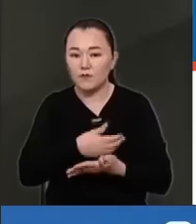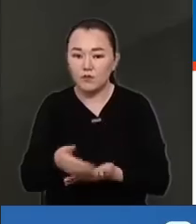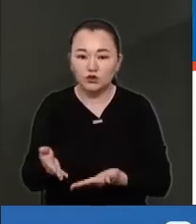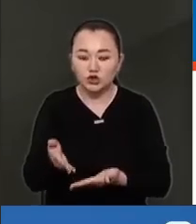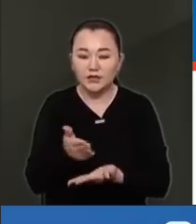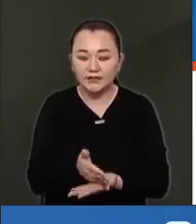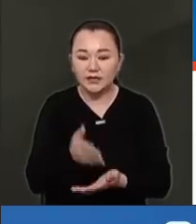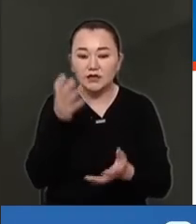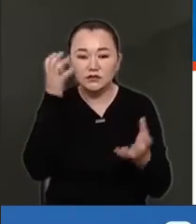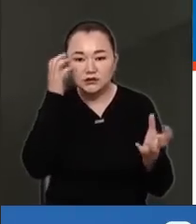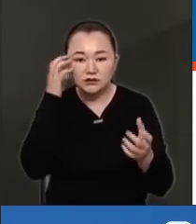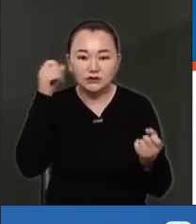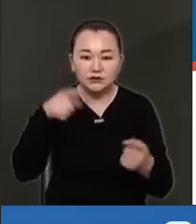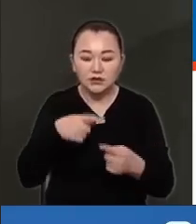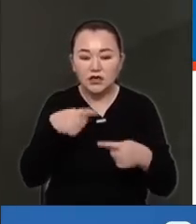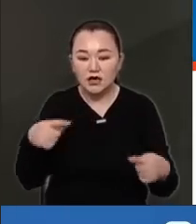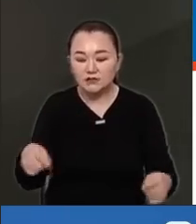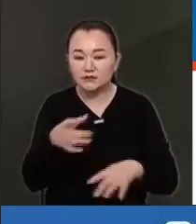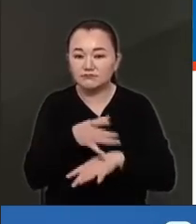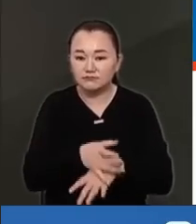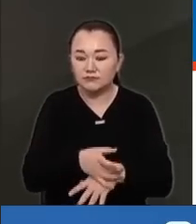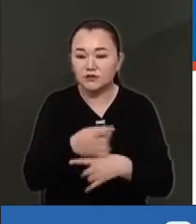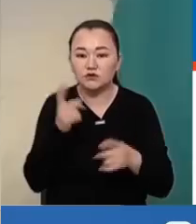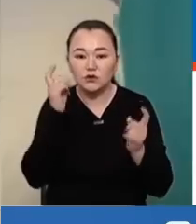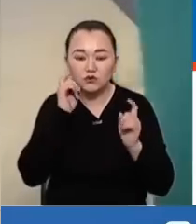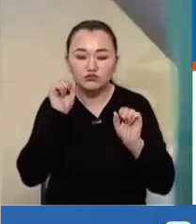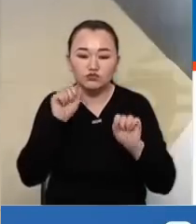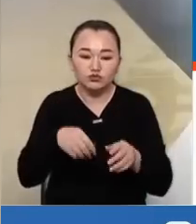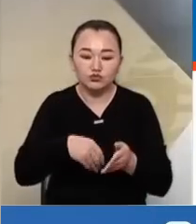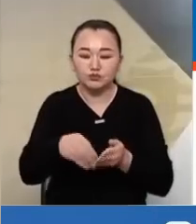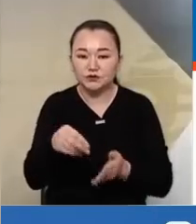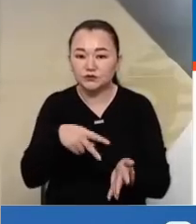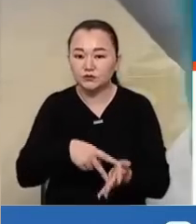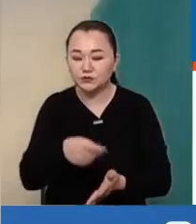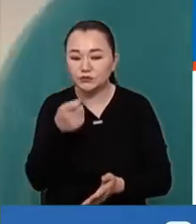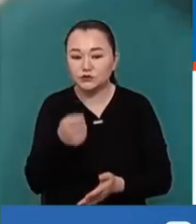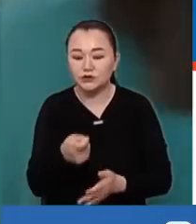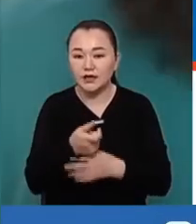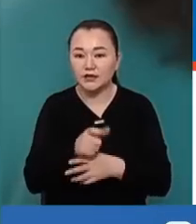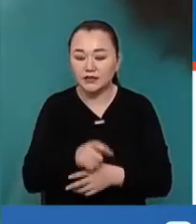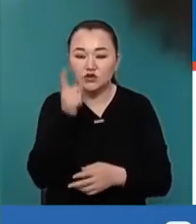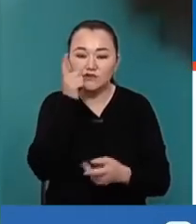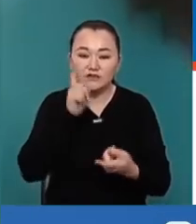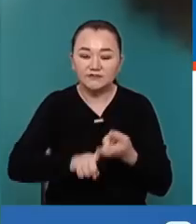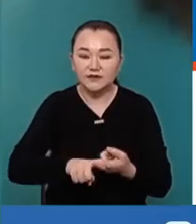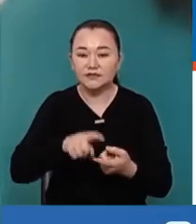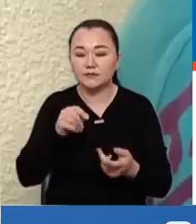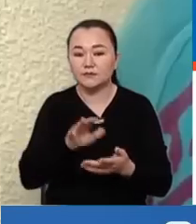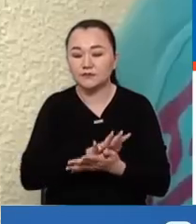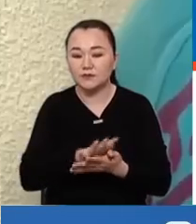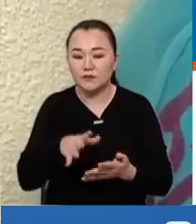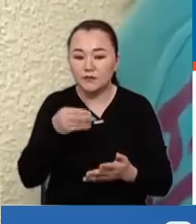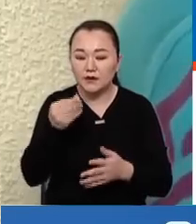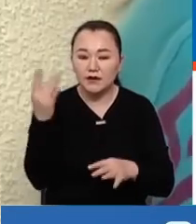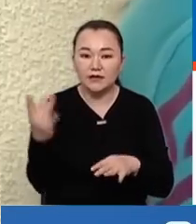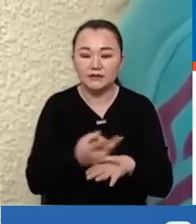ие құлаққаптар мен түрлі аксессуарды тиімді бағаға алуға болады. Дүкен қызметкерлері телефонмен қоса байланыс пакетін бөліп төлеу арқылы